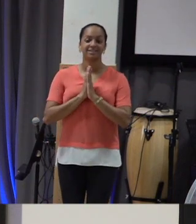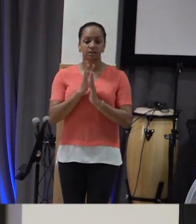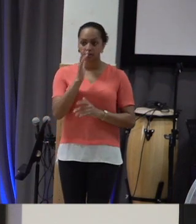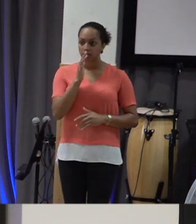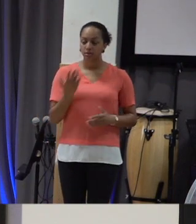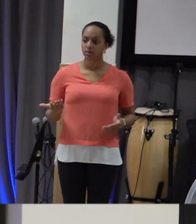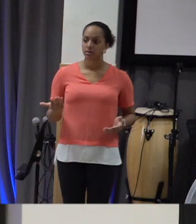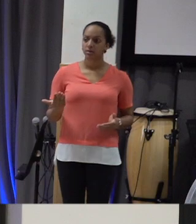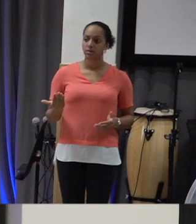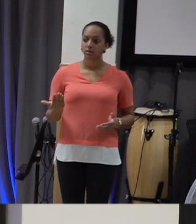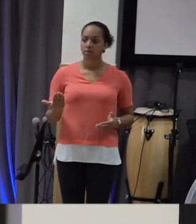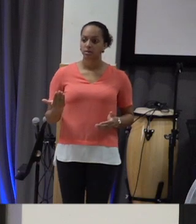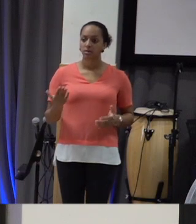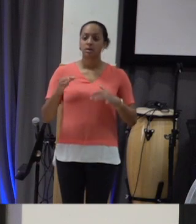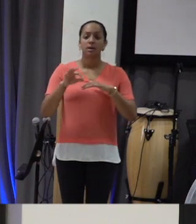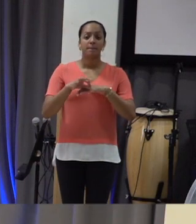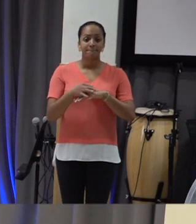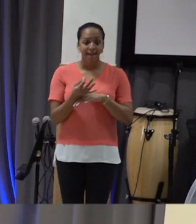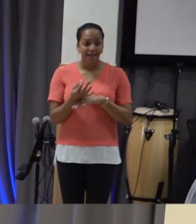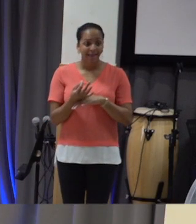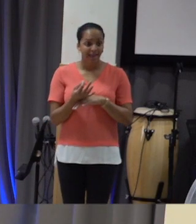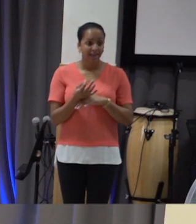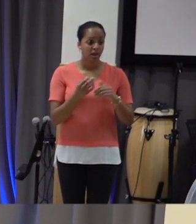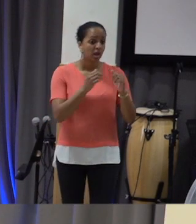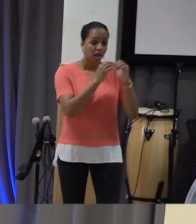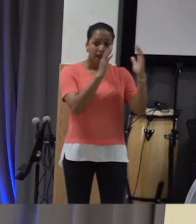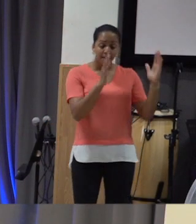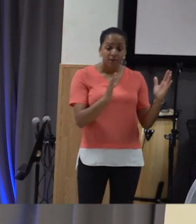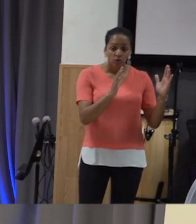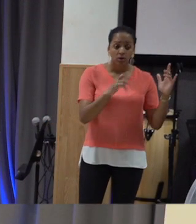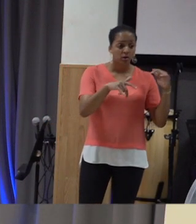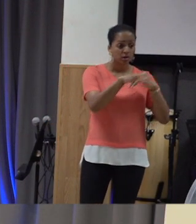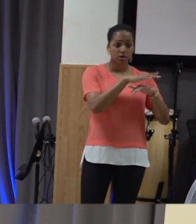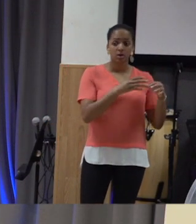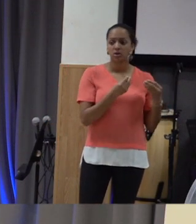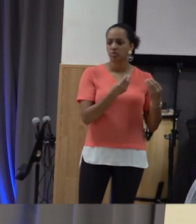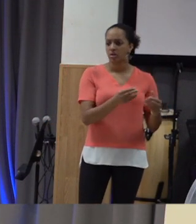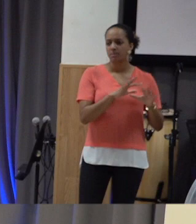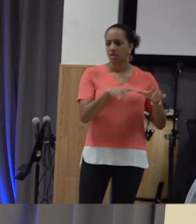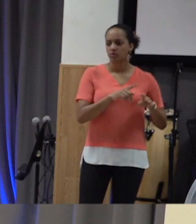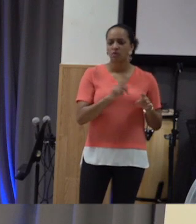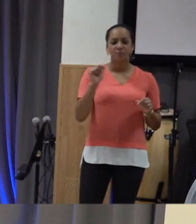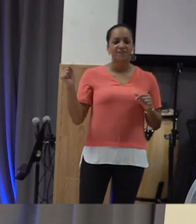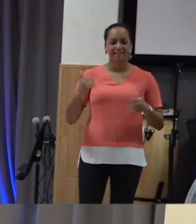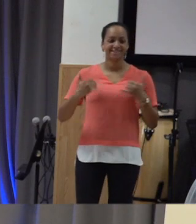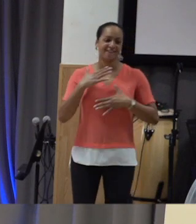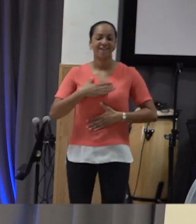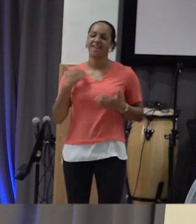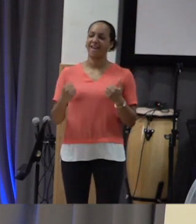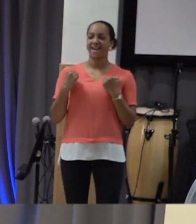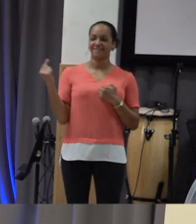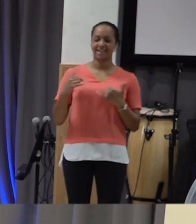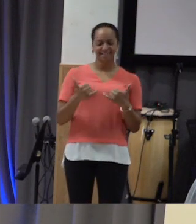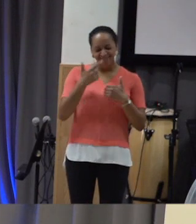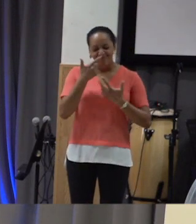gloire à Dieu. Mais si tu es marié, ce qui se passe chez toi détermine beaucoup de choses dans ta vie. Tu peux être content de venir à l'église, mais si chez toi c'est la guerre,